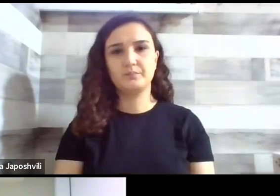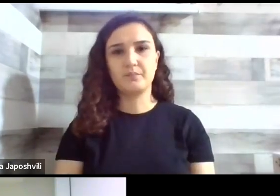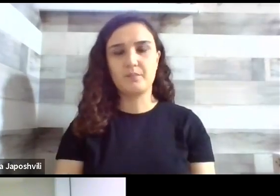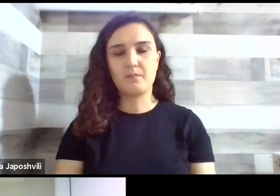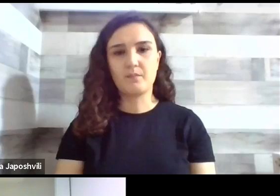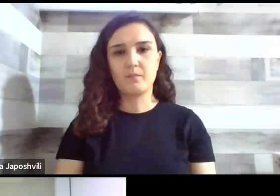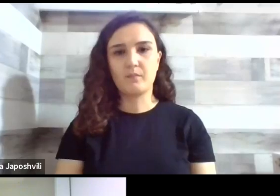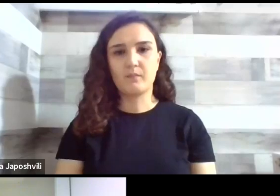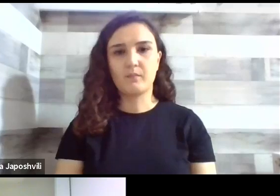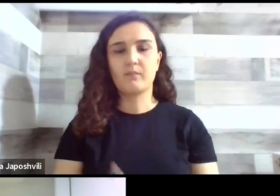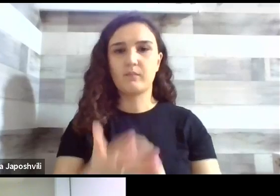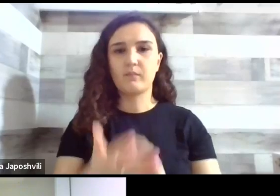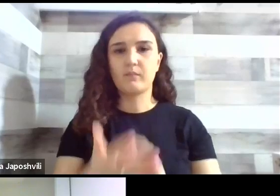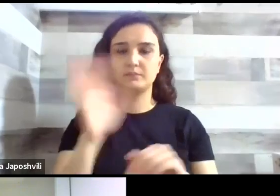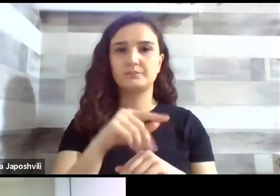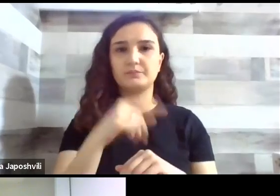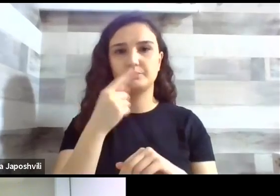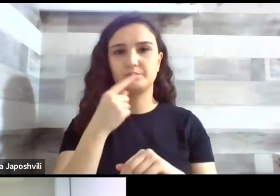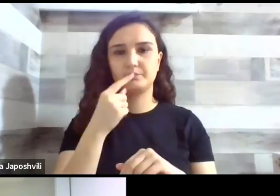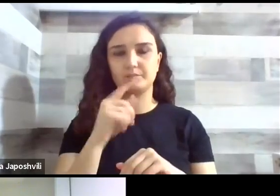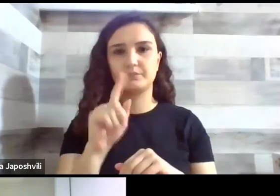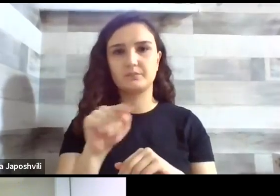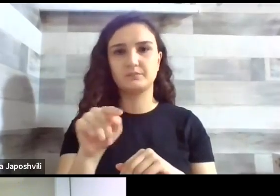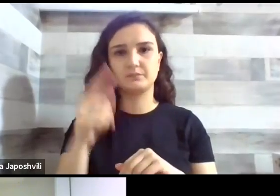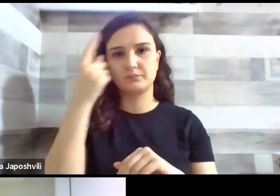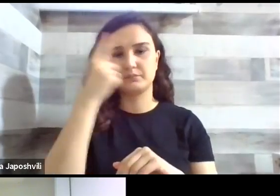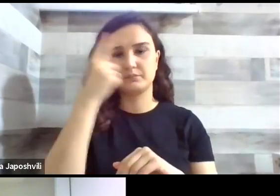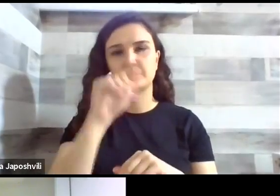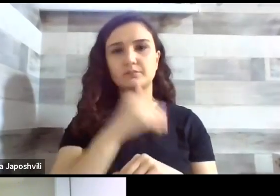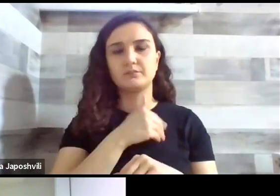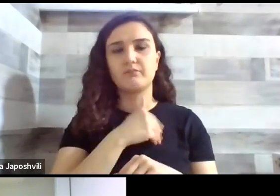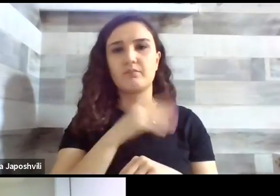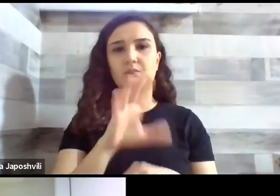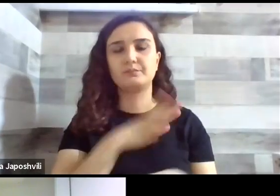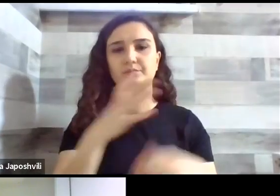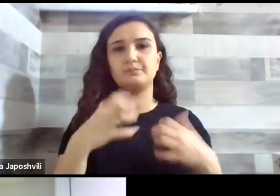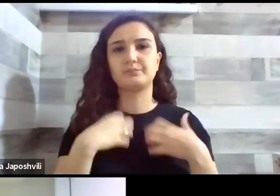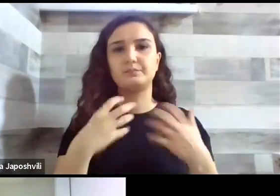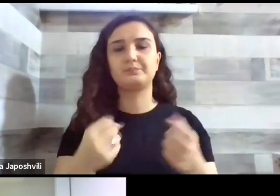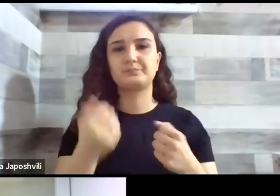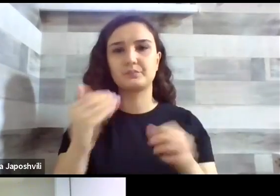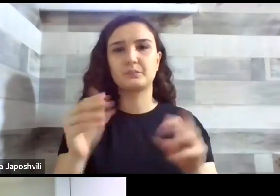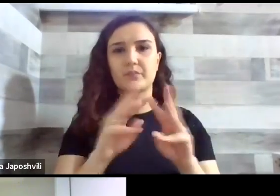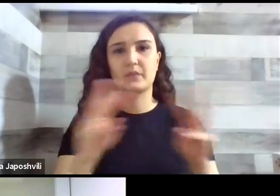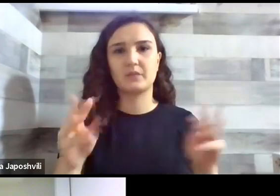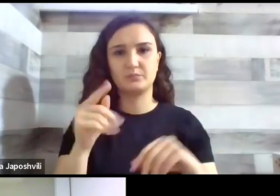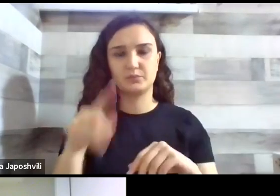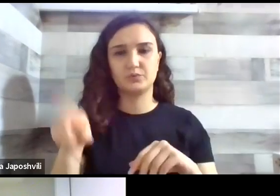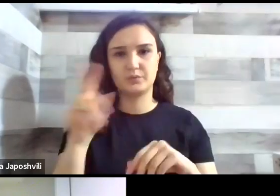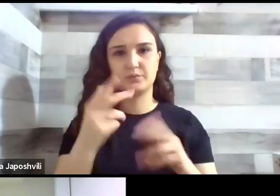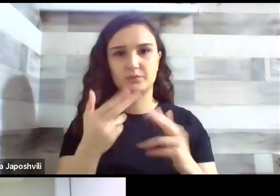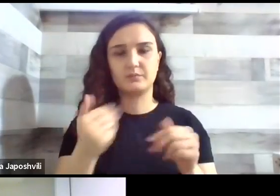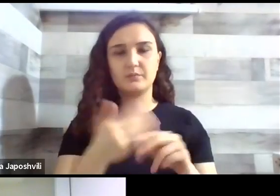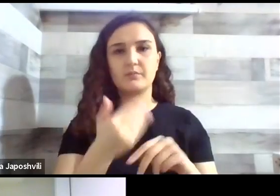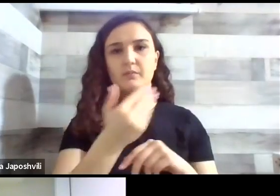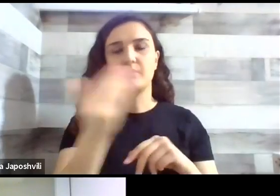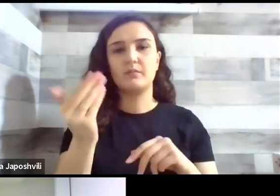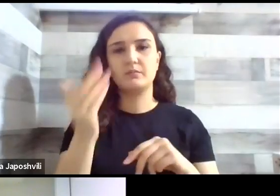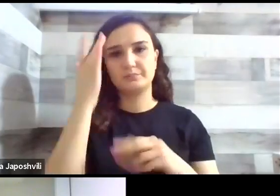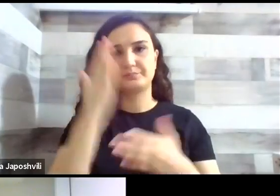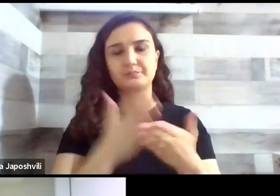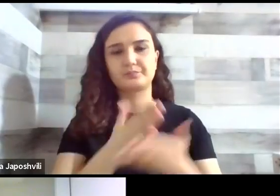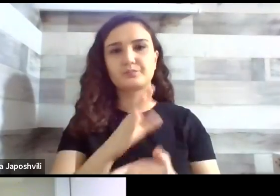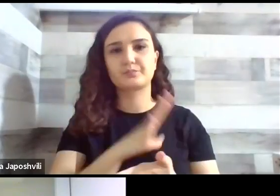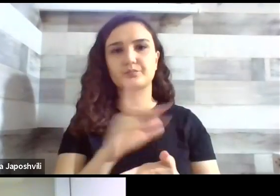გასაგებია, მაია, მოდი მაინც ხაზე გაუსვათ, ხო, რომ ეს ინიციატივა მოდიოდა ჯანდაცვის სამინისტროდან, არა სწორედ მათი ამოცანა იყო,